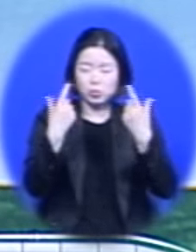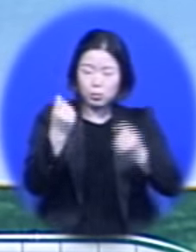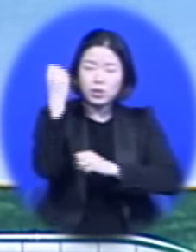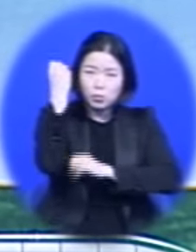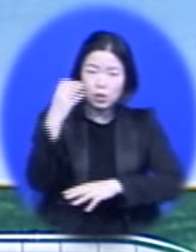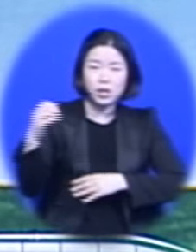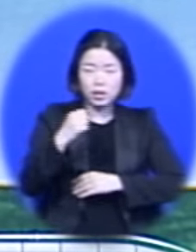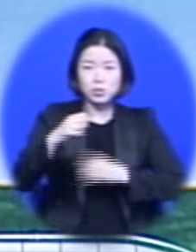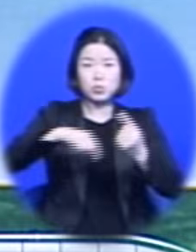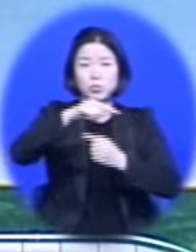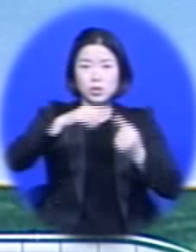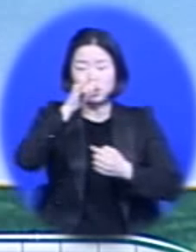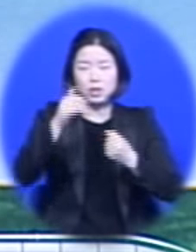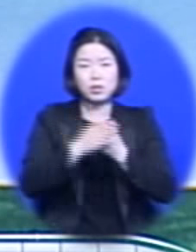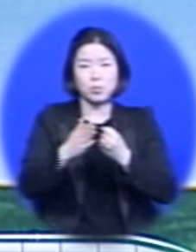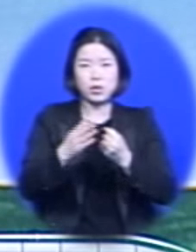원리로.